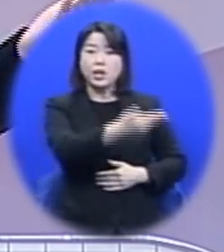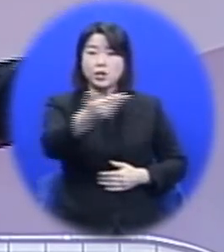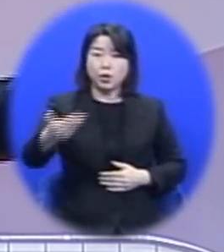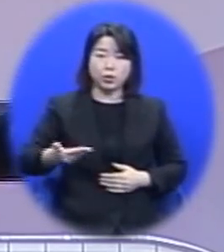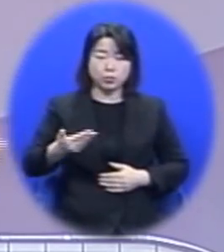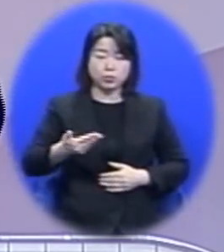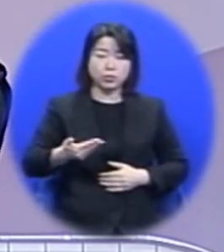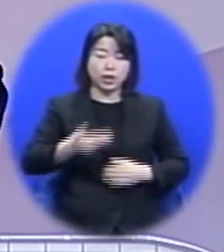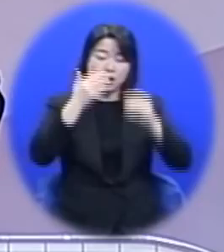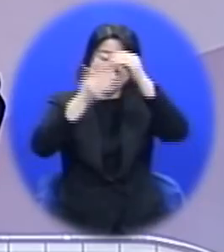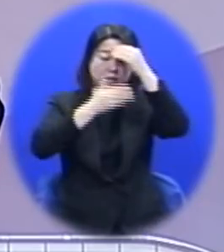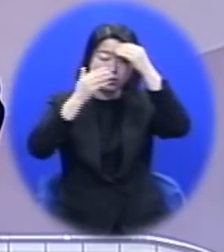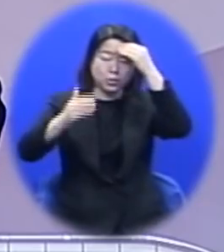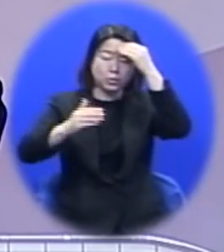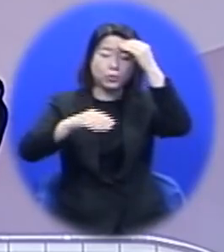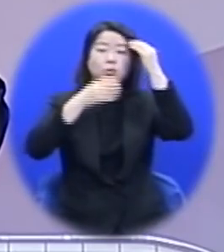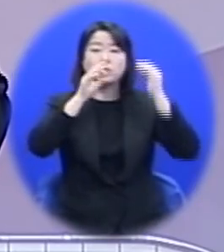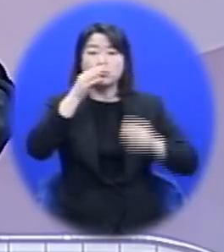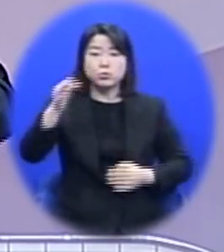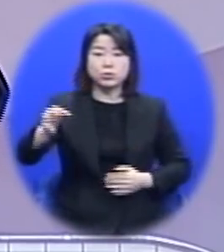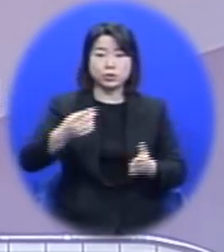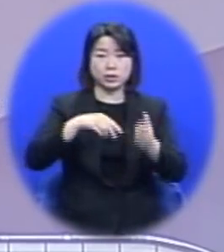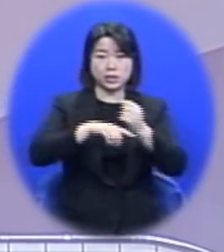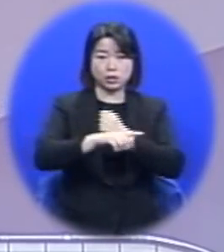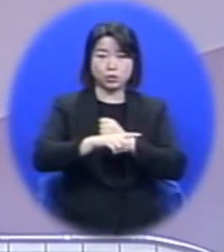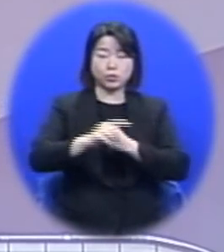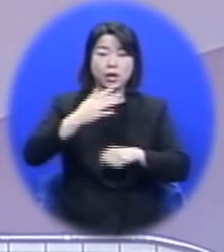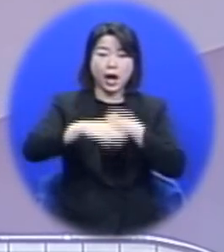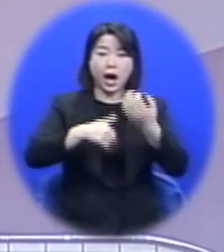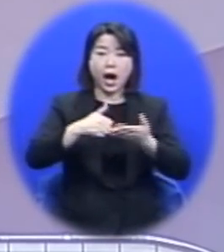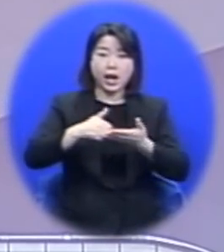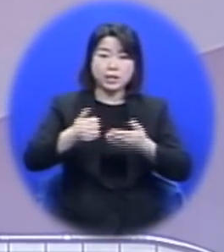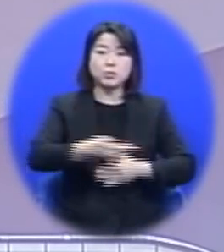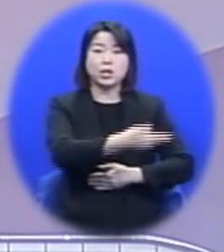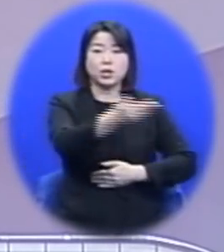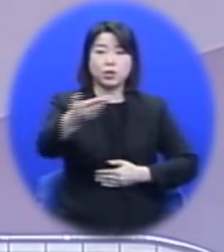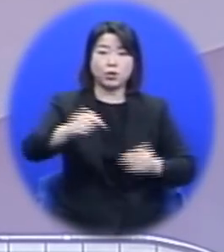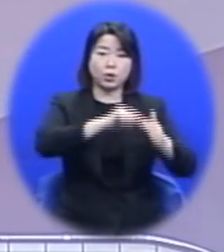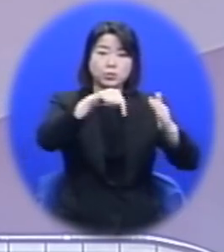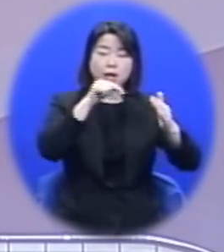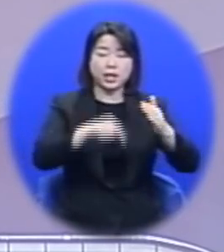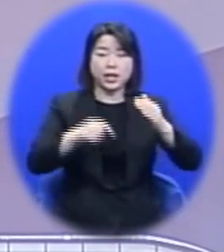여러분을 성도라고 부르는 이유는 하나님이 여러분 안에 계시기 때문입니다.